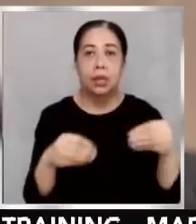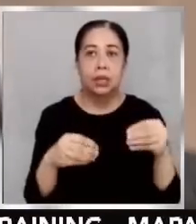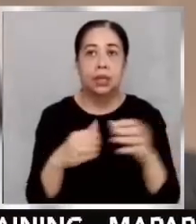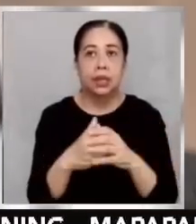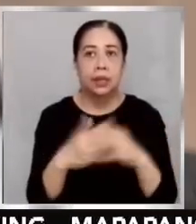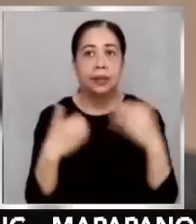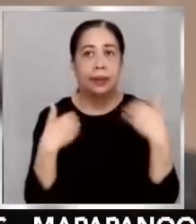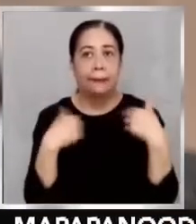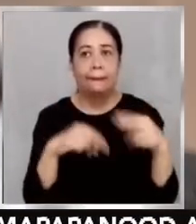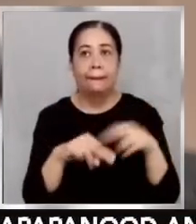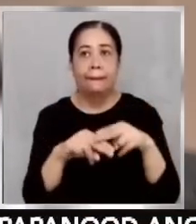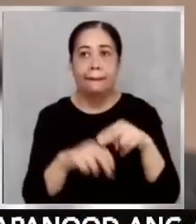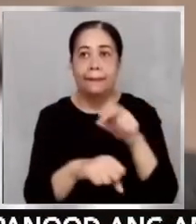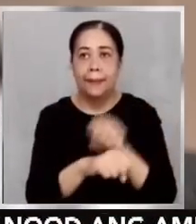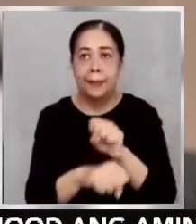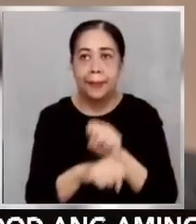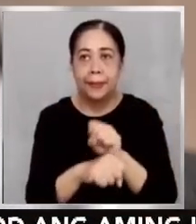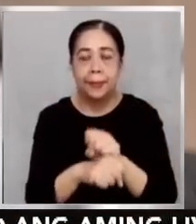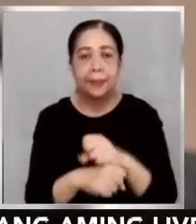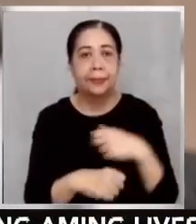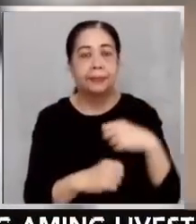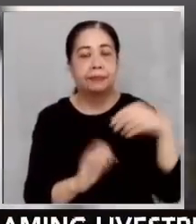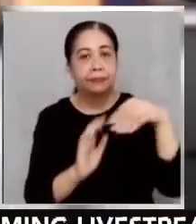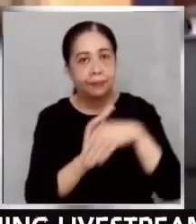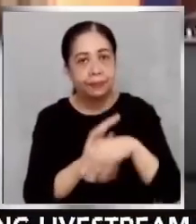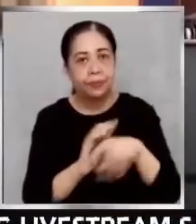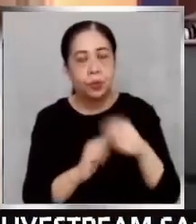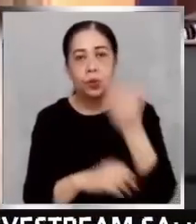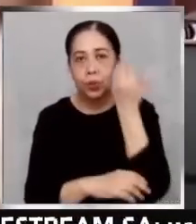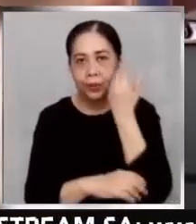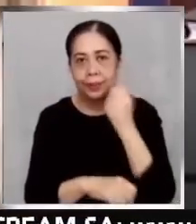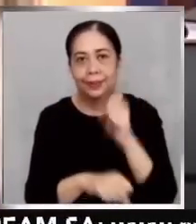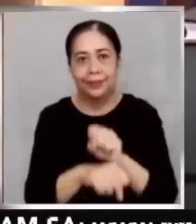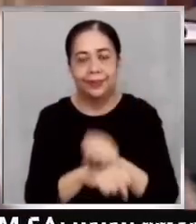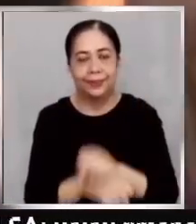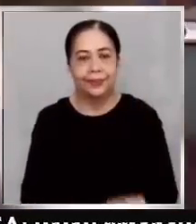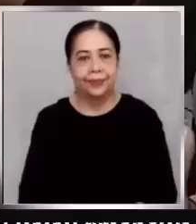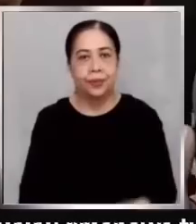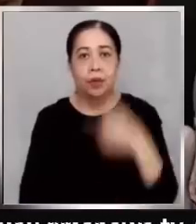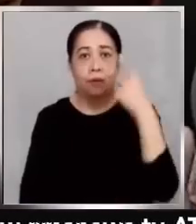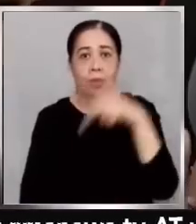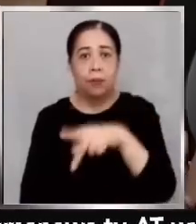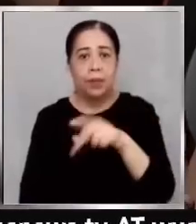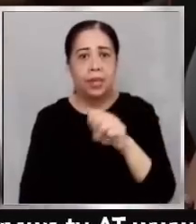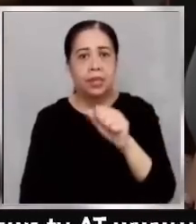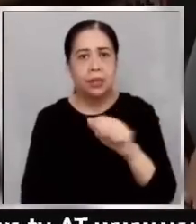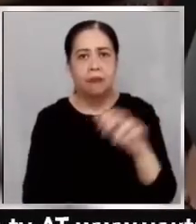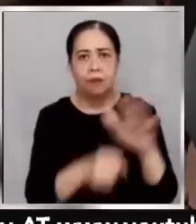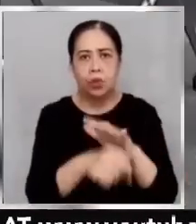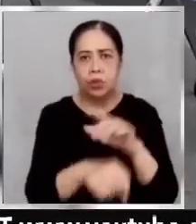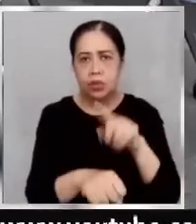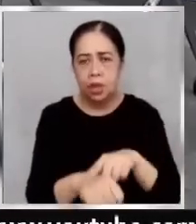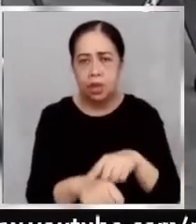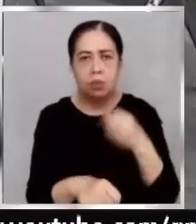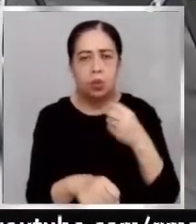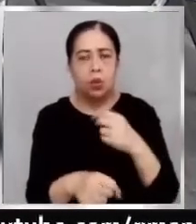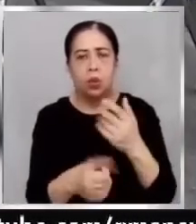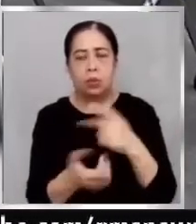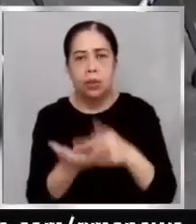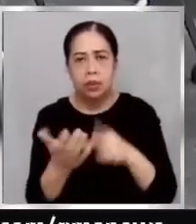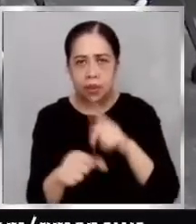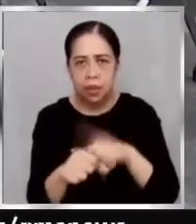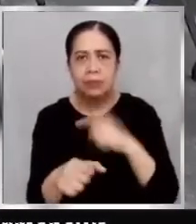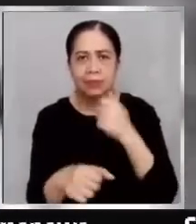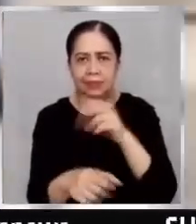employment at may pagbaba naman doon sa underemployment. Para sa PSA, full-time o part-time ka man sa trabaho, mabibilang ka na sa